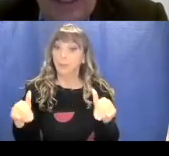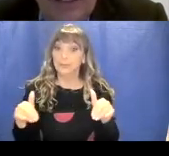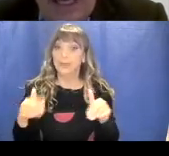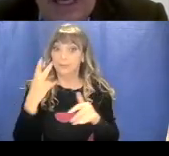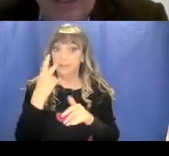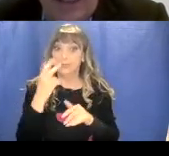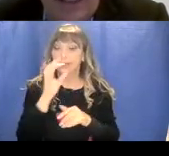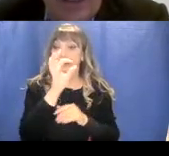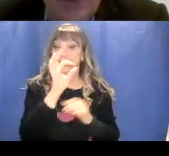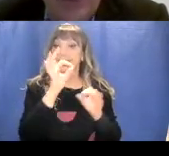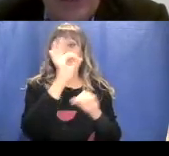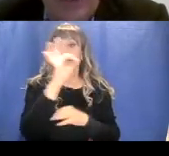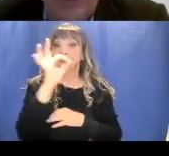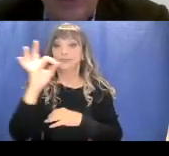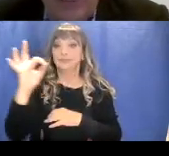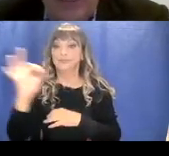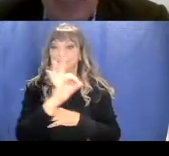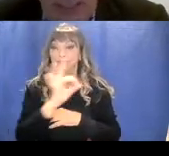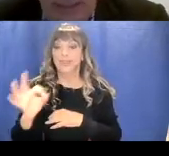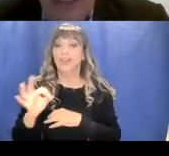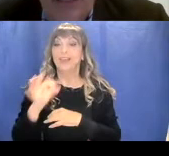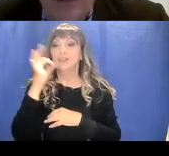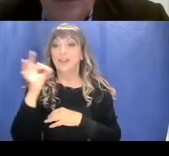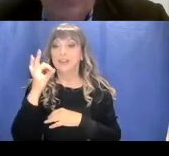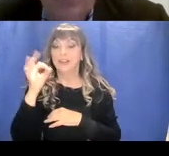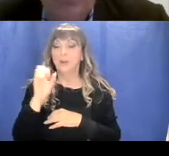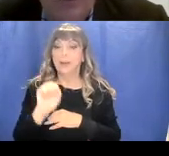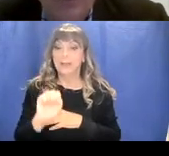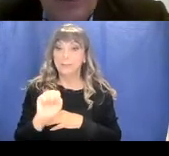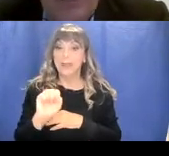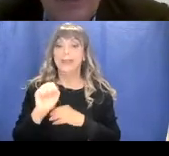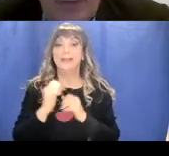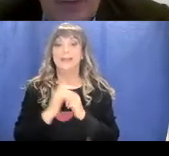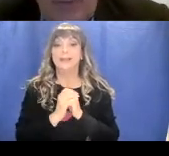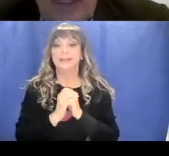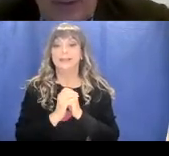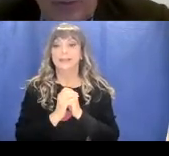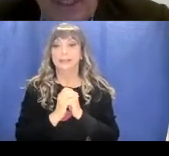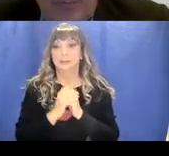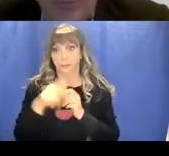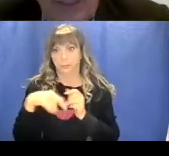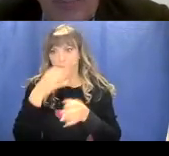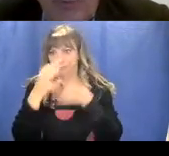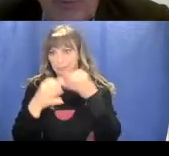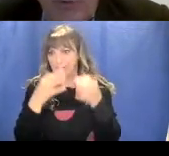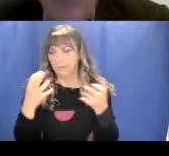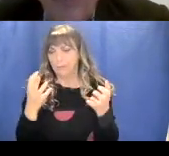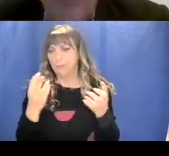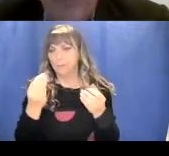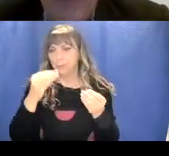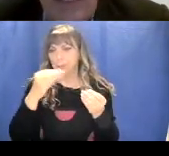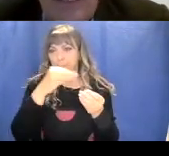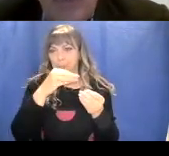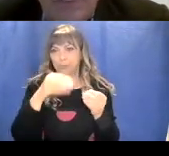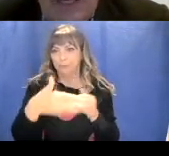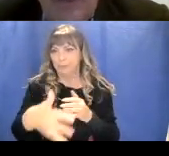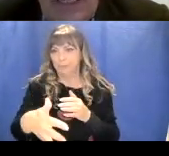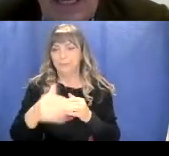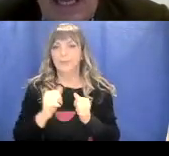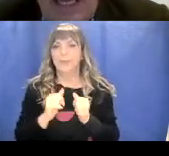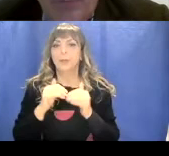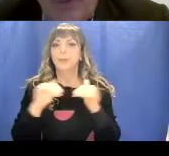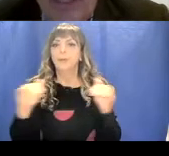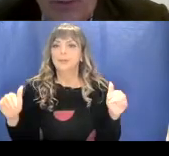nella slide il giardino di archimede su cui vi dirò qualcosa in più tra poco il museo